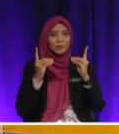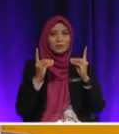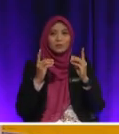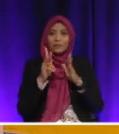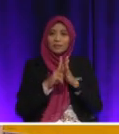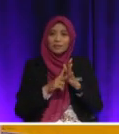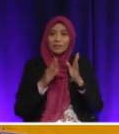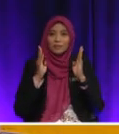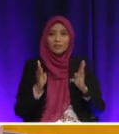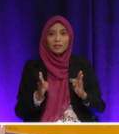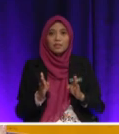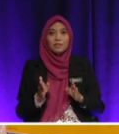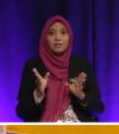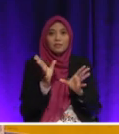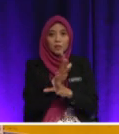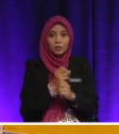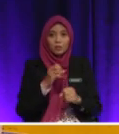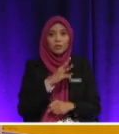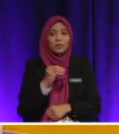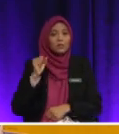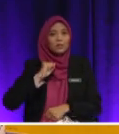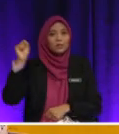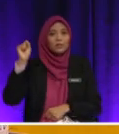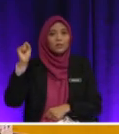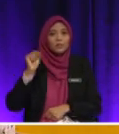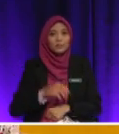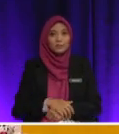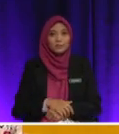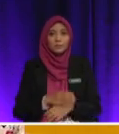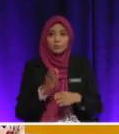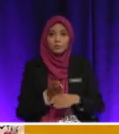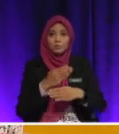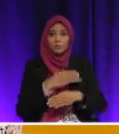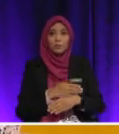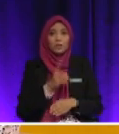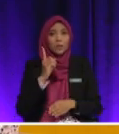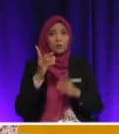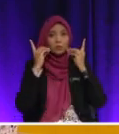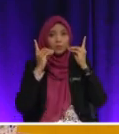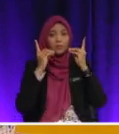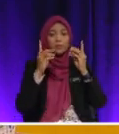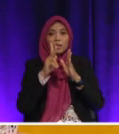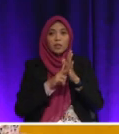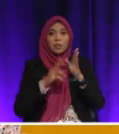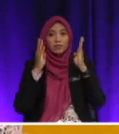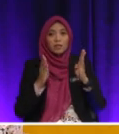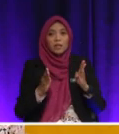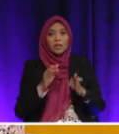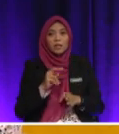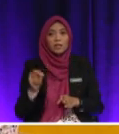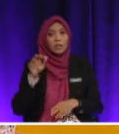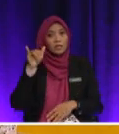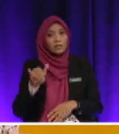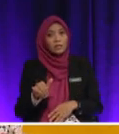di sawah dan juga Sabah ya jadi di sawah dan Sabah juga dibentuk satu pendidikan kebangsaan Ayang memang